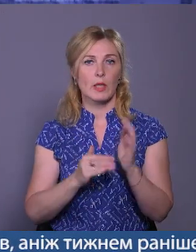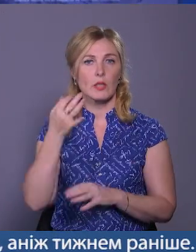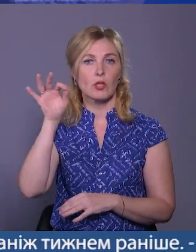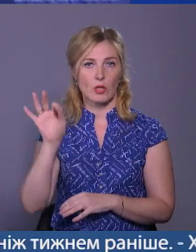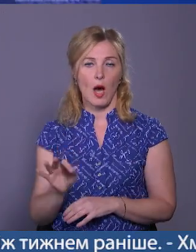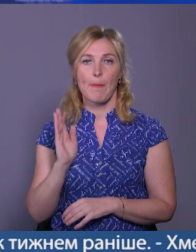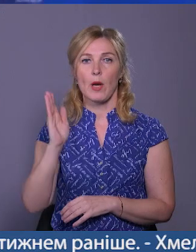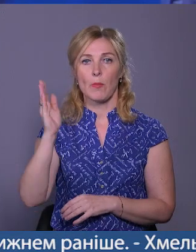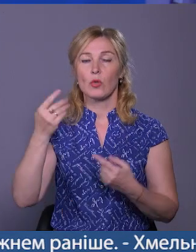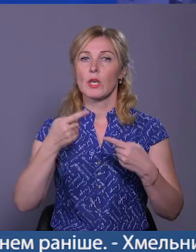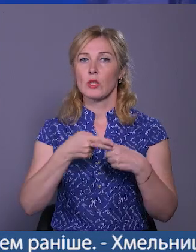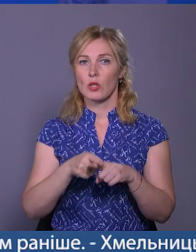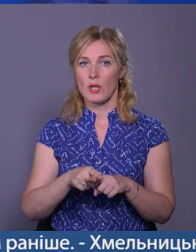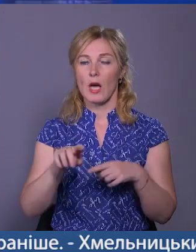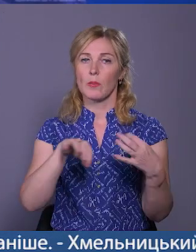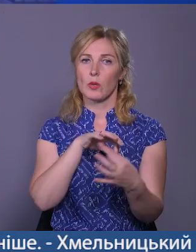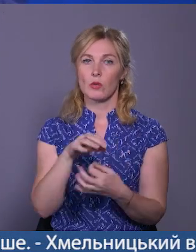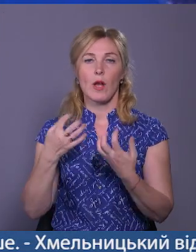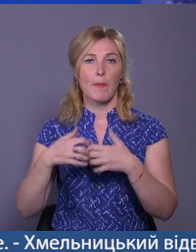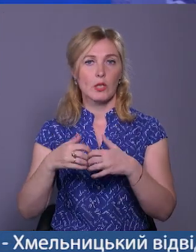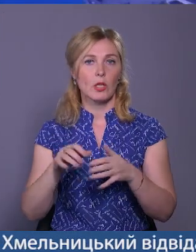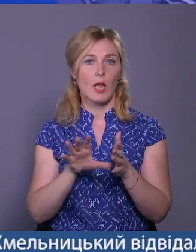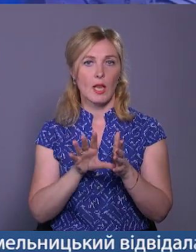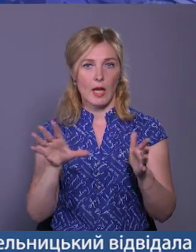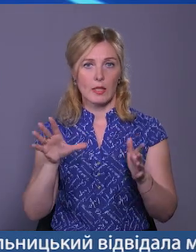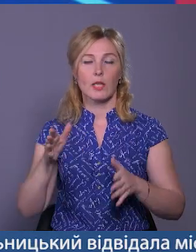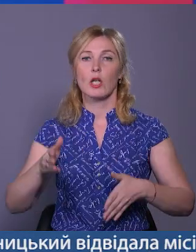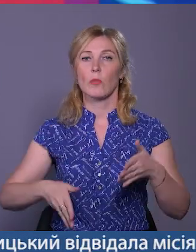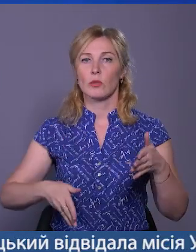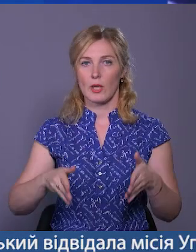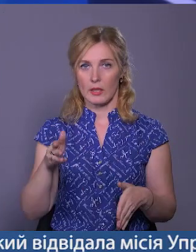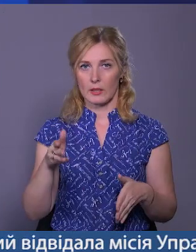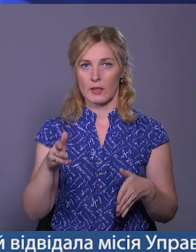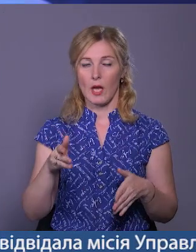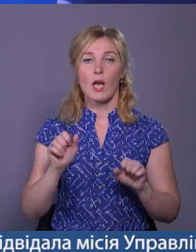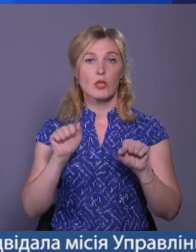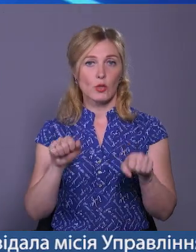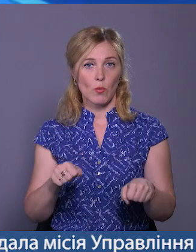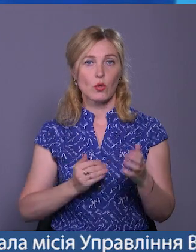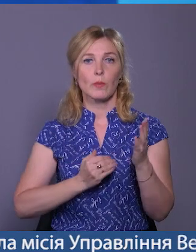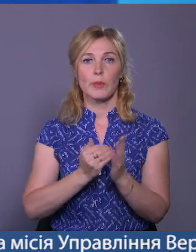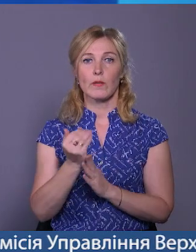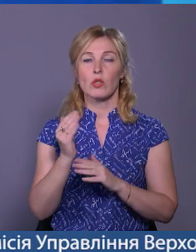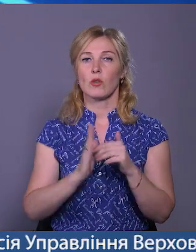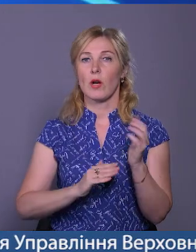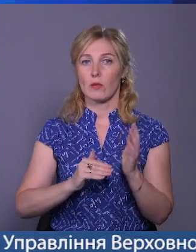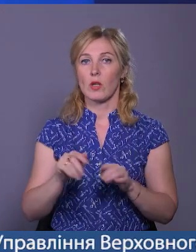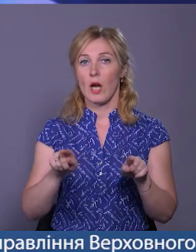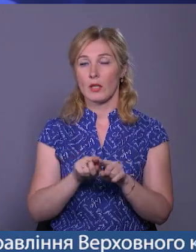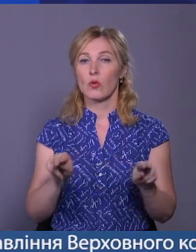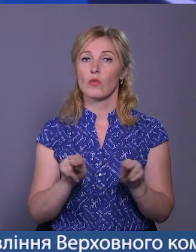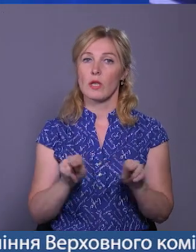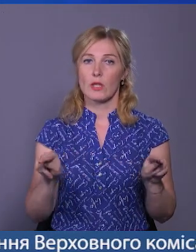навички майбутні інженери проєктувальники машини електрики і робототехніки зможуть підвищити кваліфікацію і